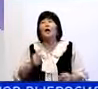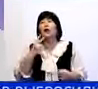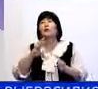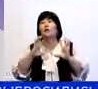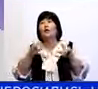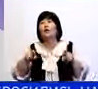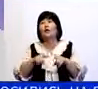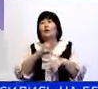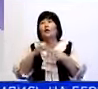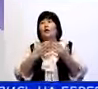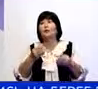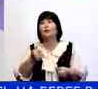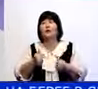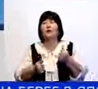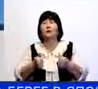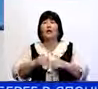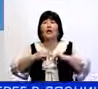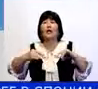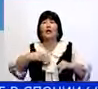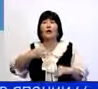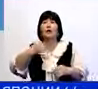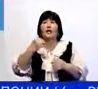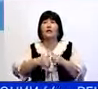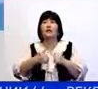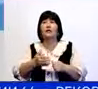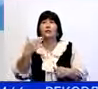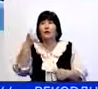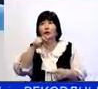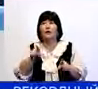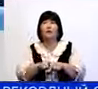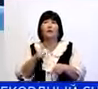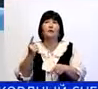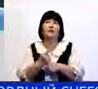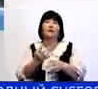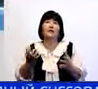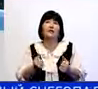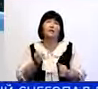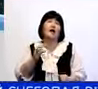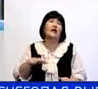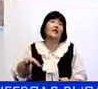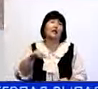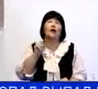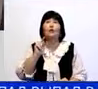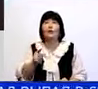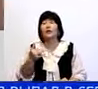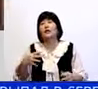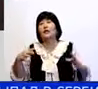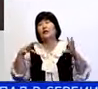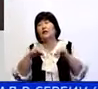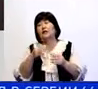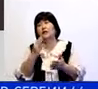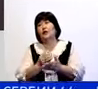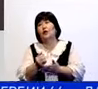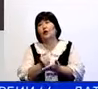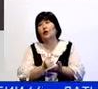рейтинг Международной федерации настольного тенниса, до середины прошлого века первые строчки занимали европейцы. Потом их сместили и до сих пор